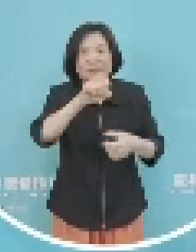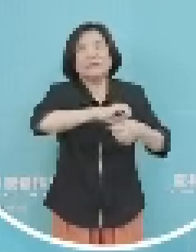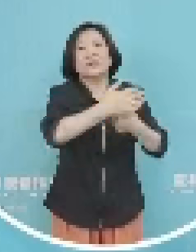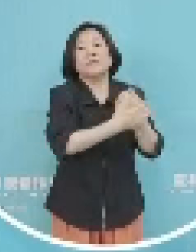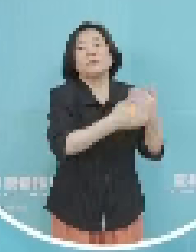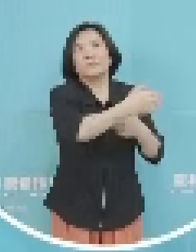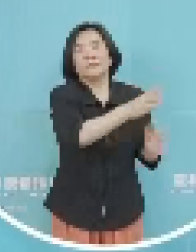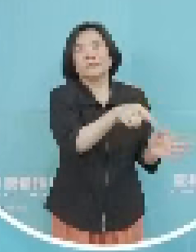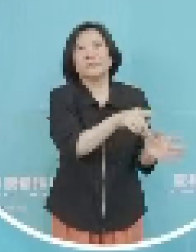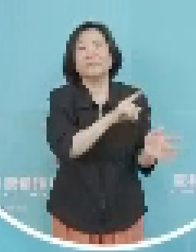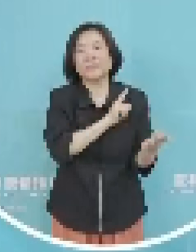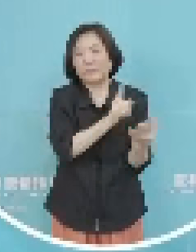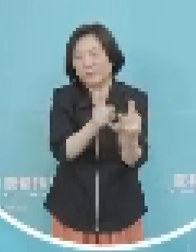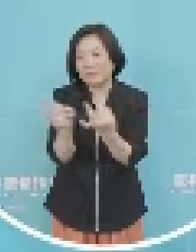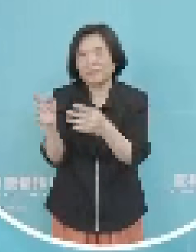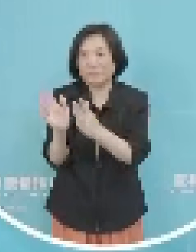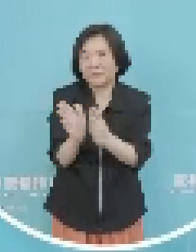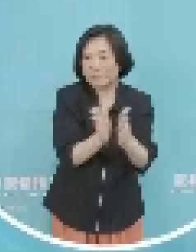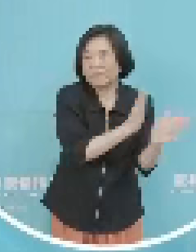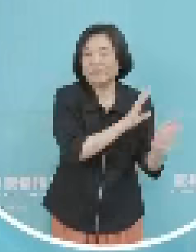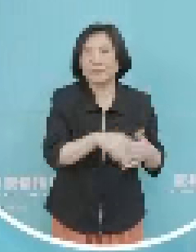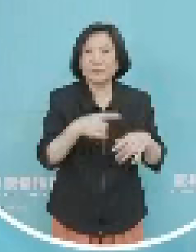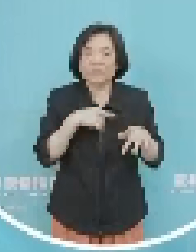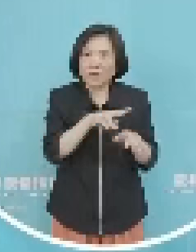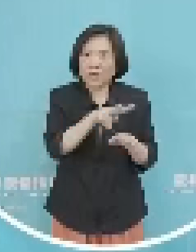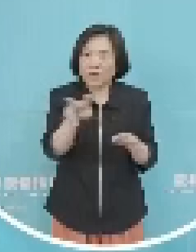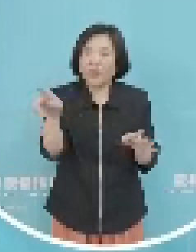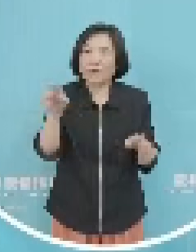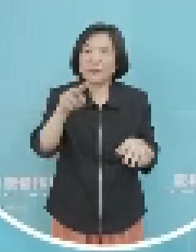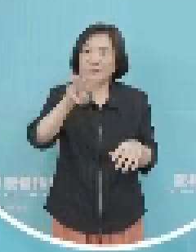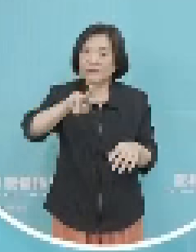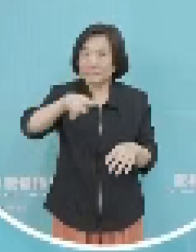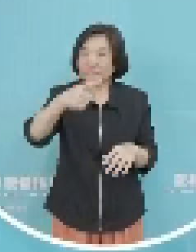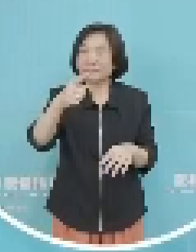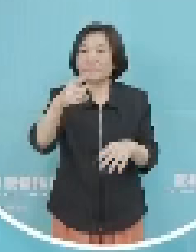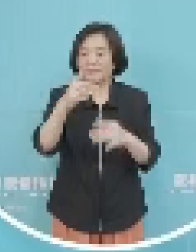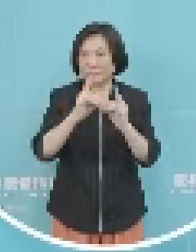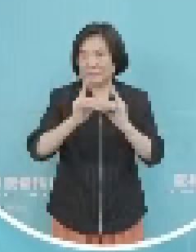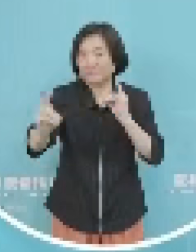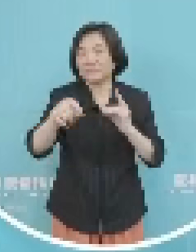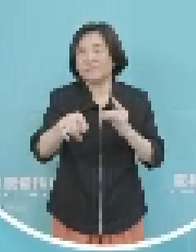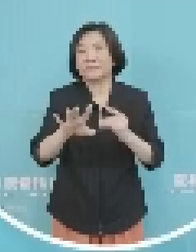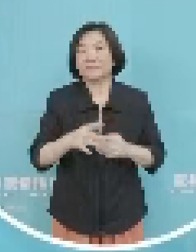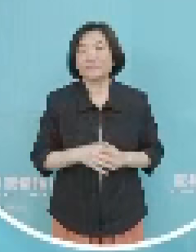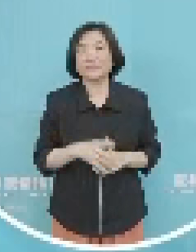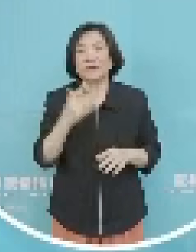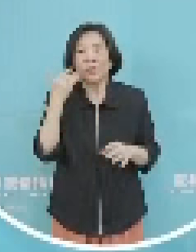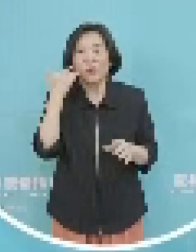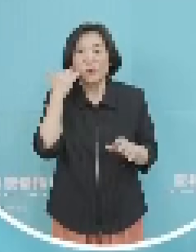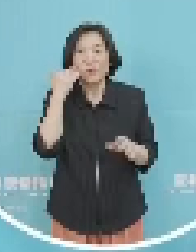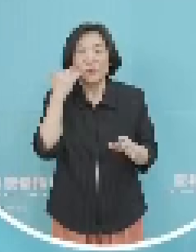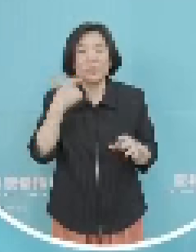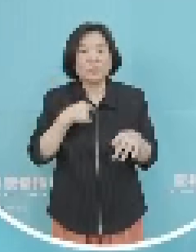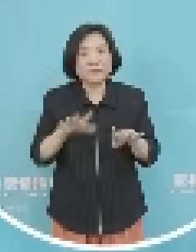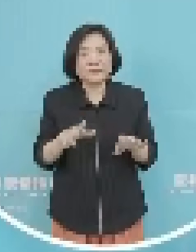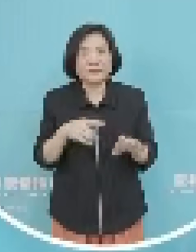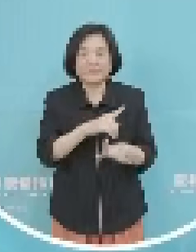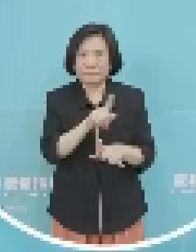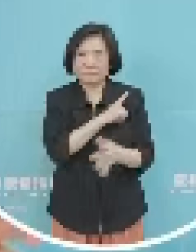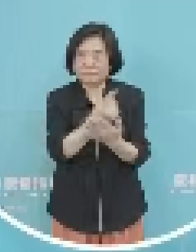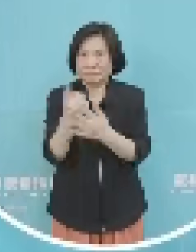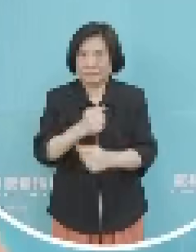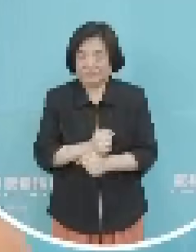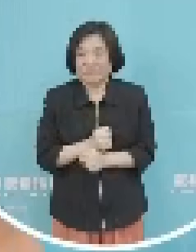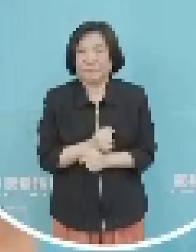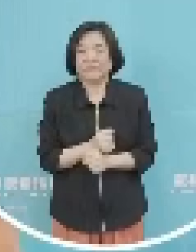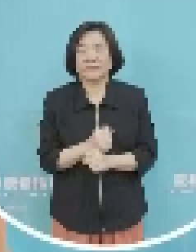房。那目前上看起来哦，已经达到3100床，你这样哈，只要我们不要再